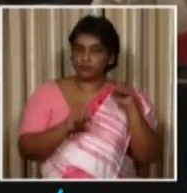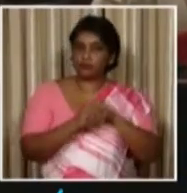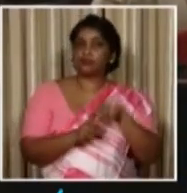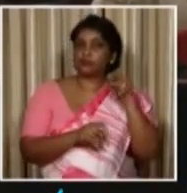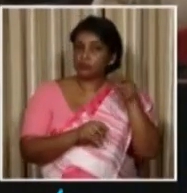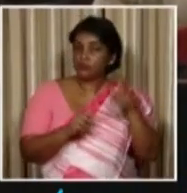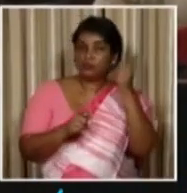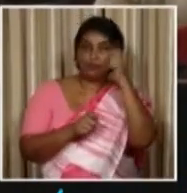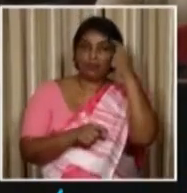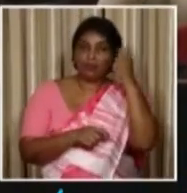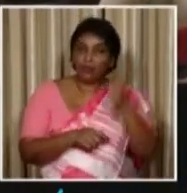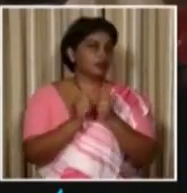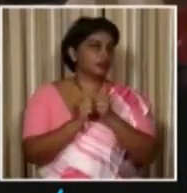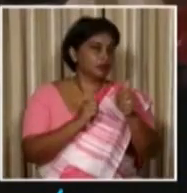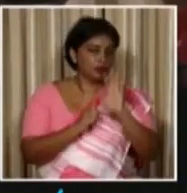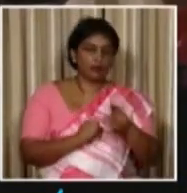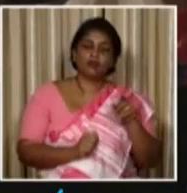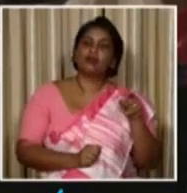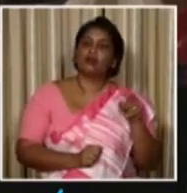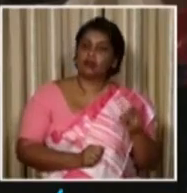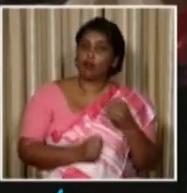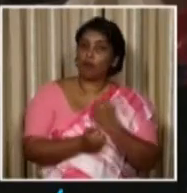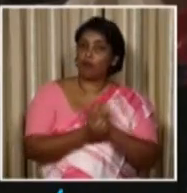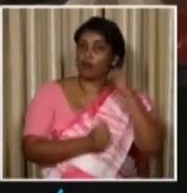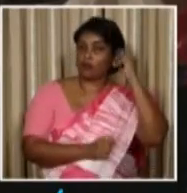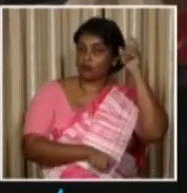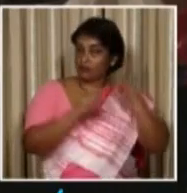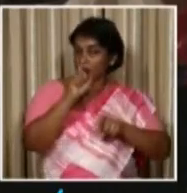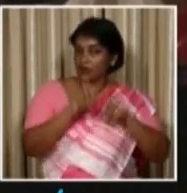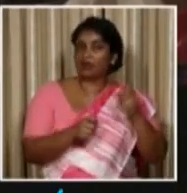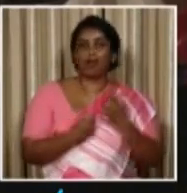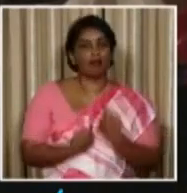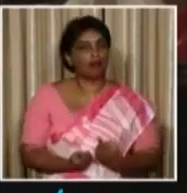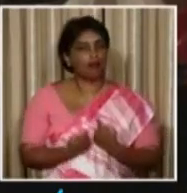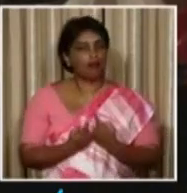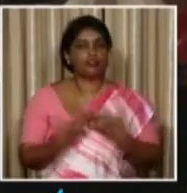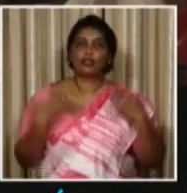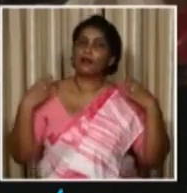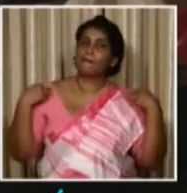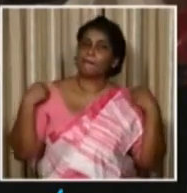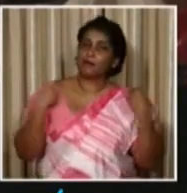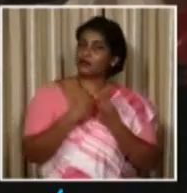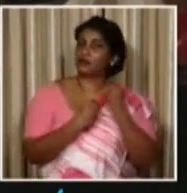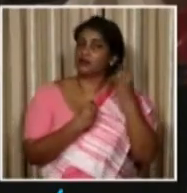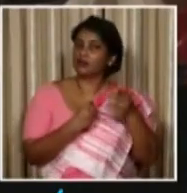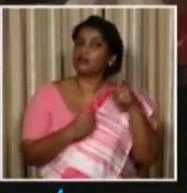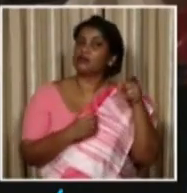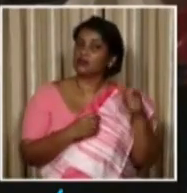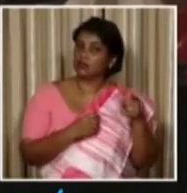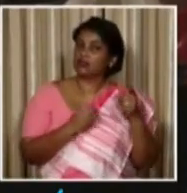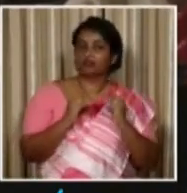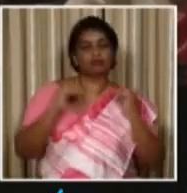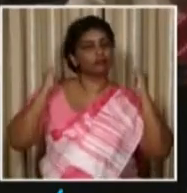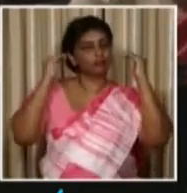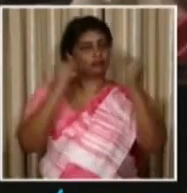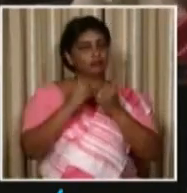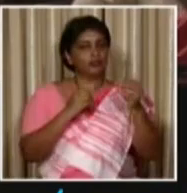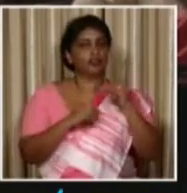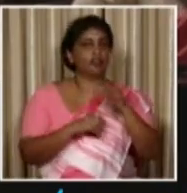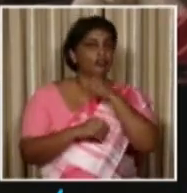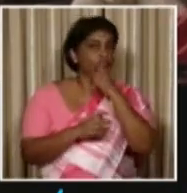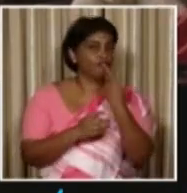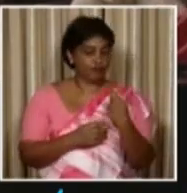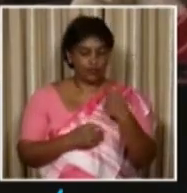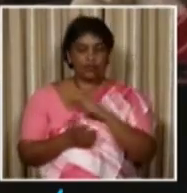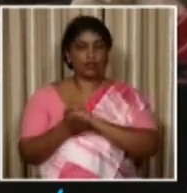unge wetup tau madui polis nildaringe awasyata sha unge pasukan tika laba di la ung ihat tenag tiyana mukata besar mukio polis